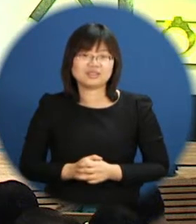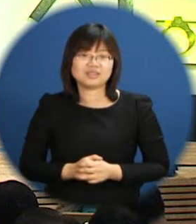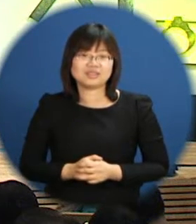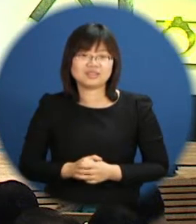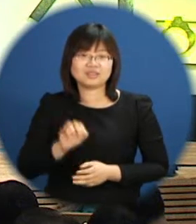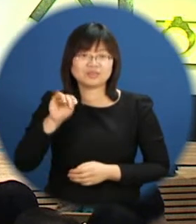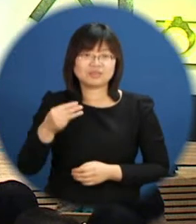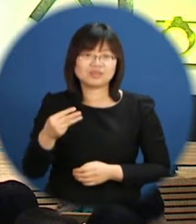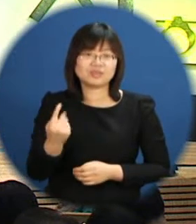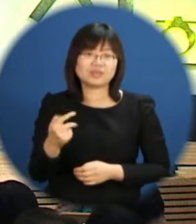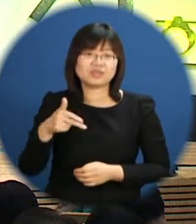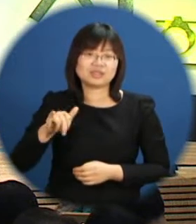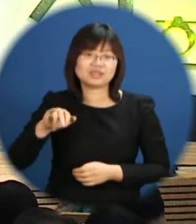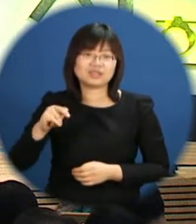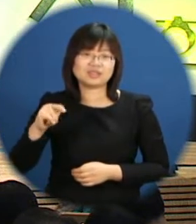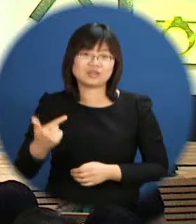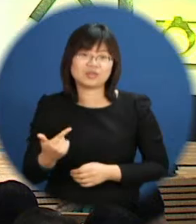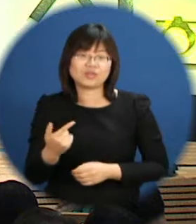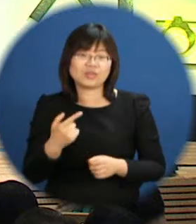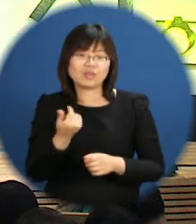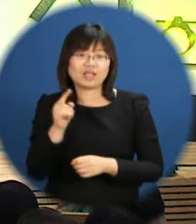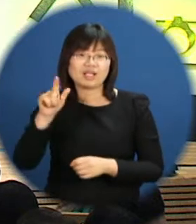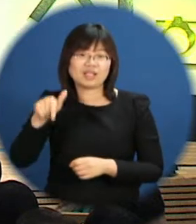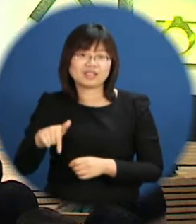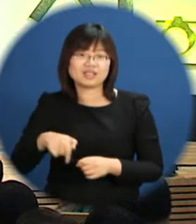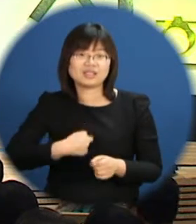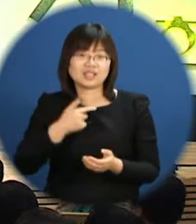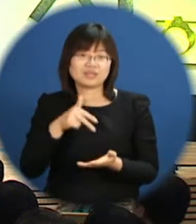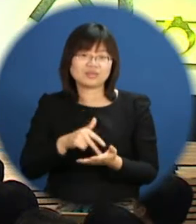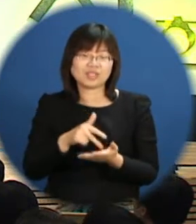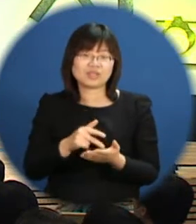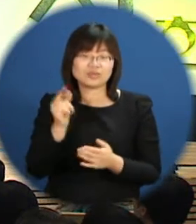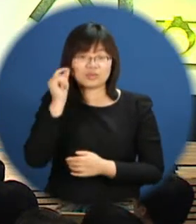프로지 스톤 화학의 그 나름대로 훌륭 했느냐